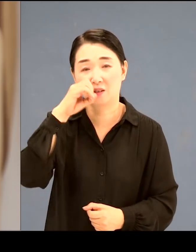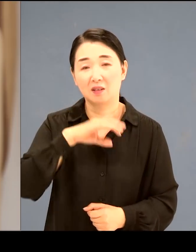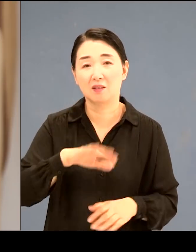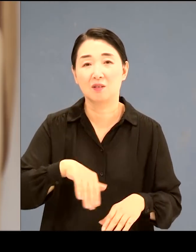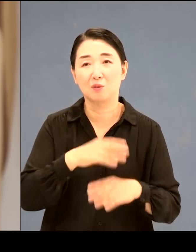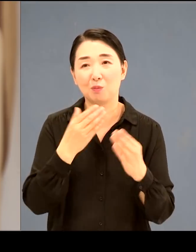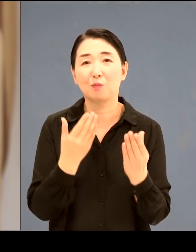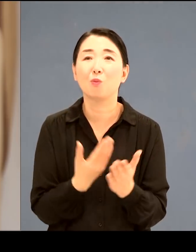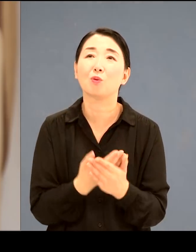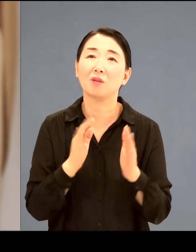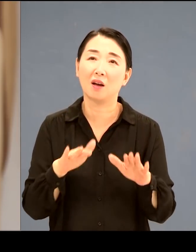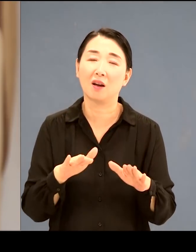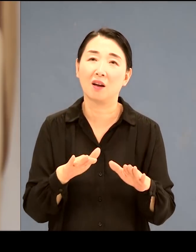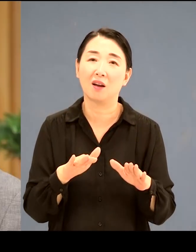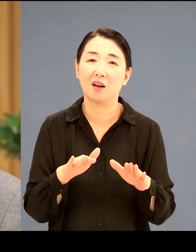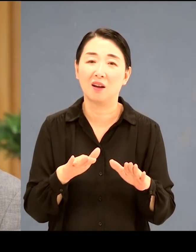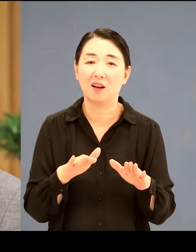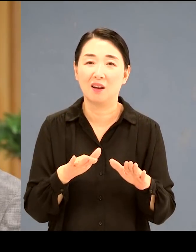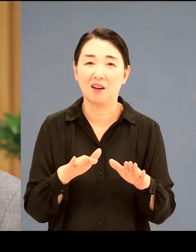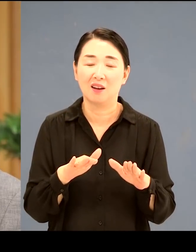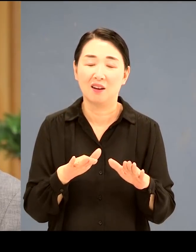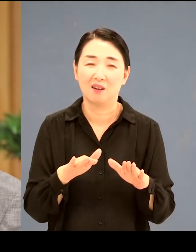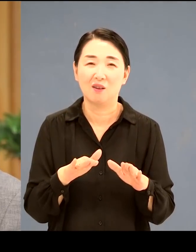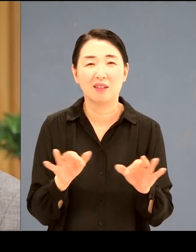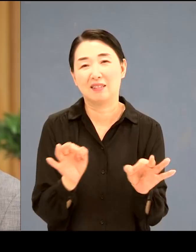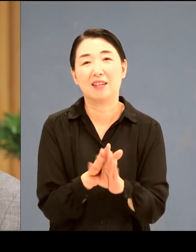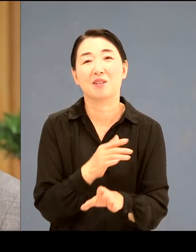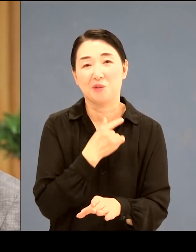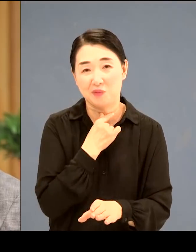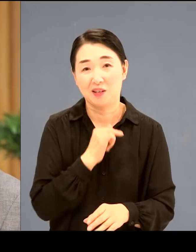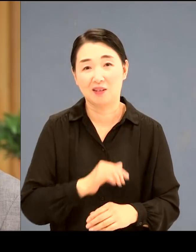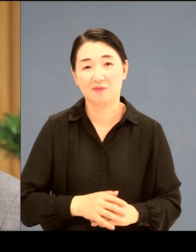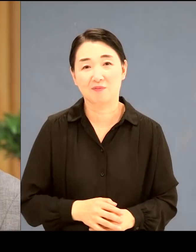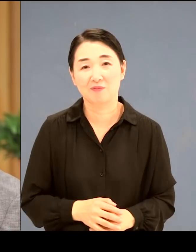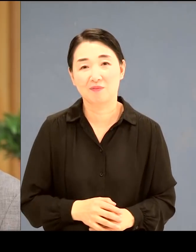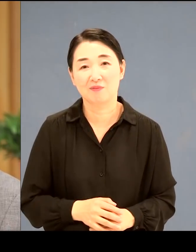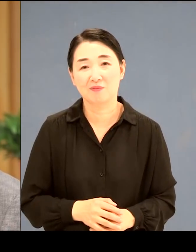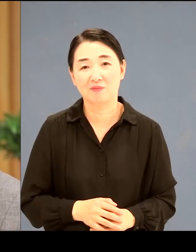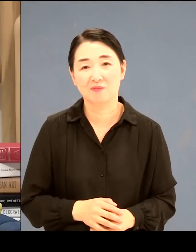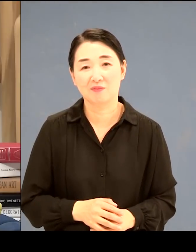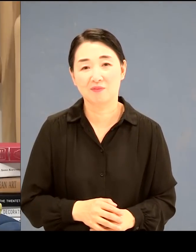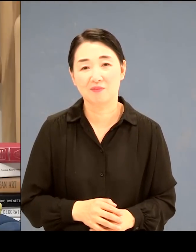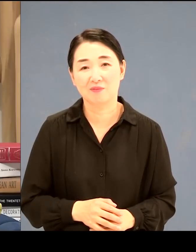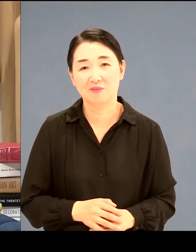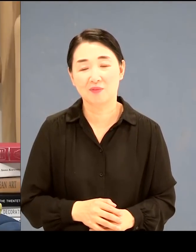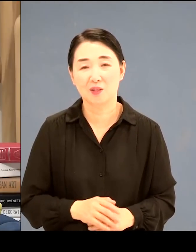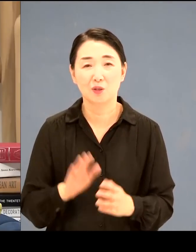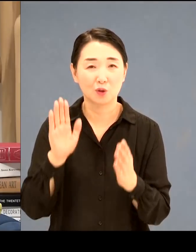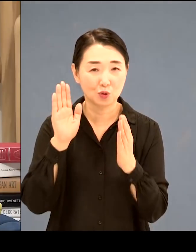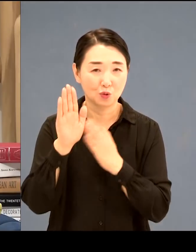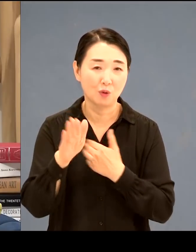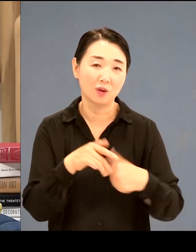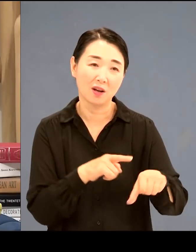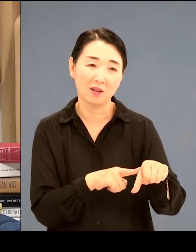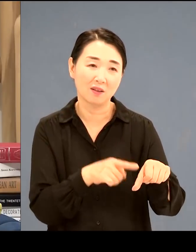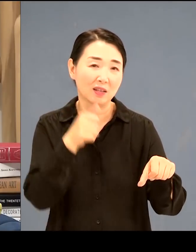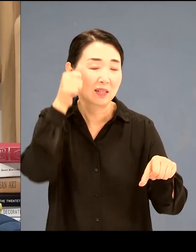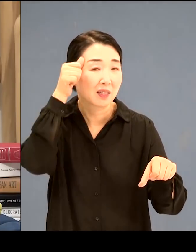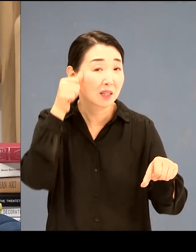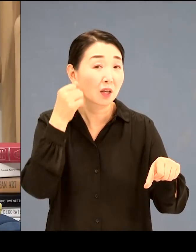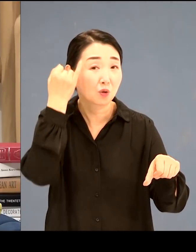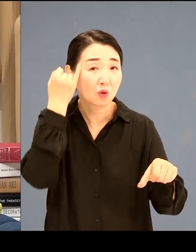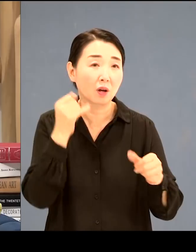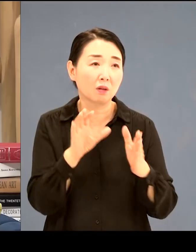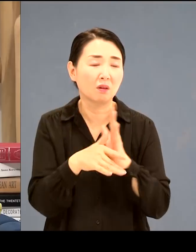다 훌훌 털어버리고 싶다. 그래서 그 이후에 저희가 아들이 사춘기가 오면서